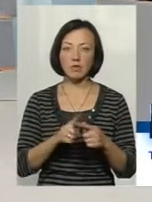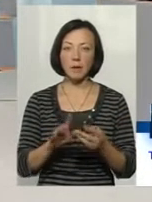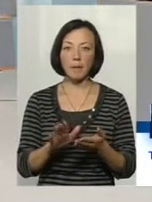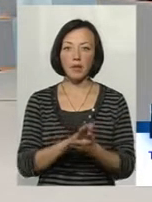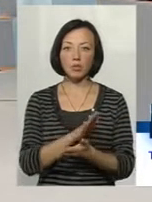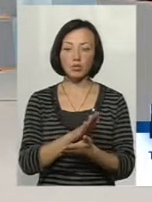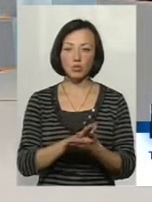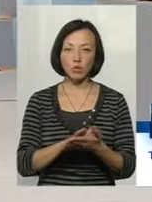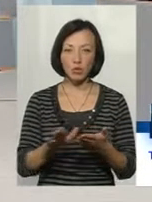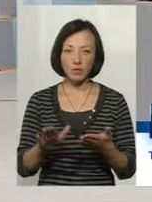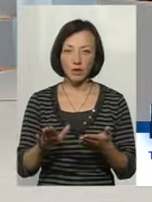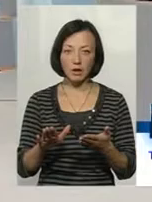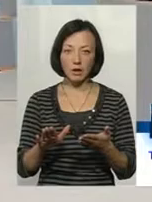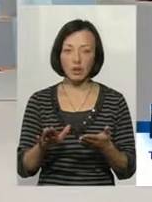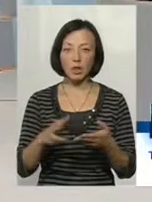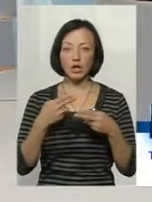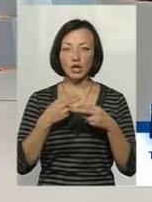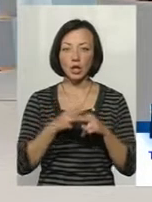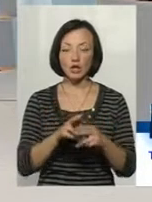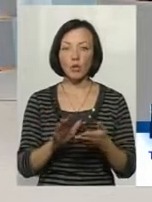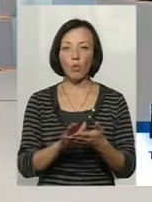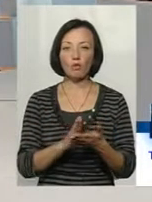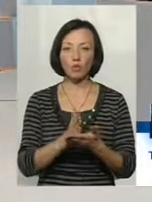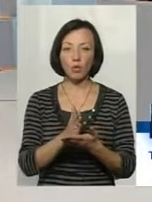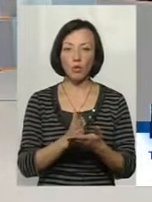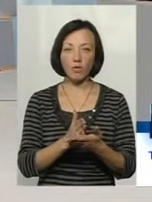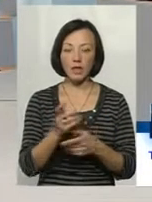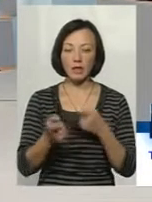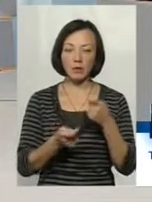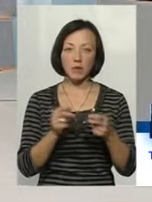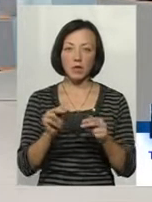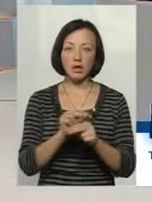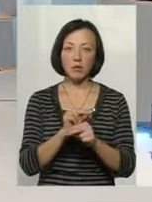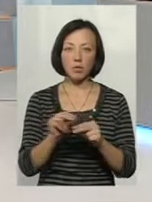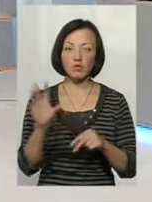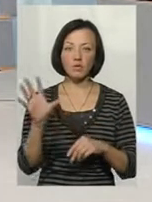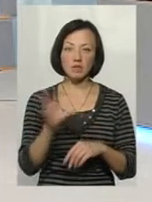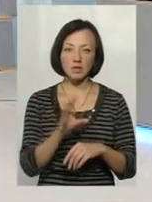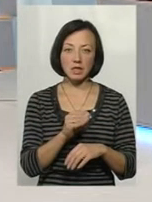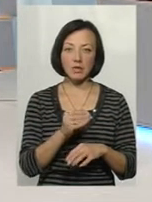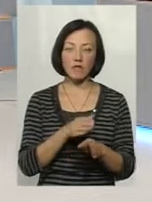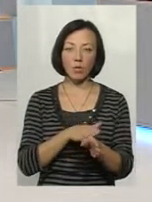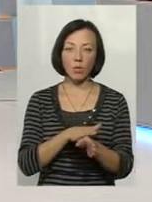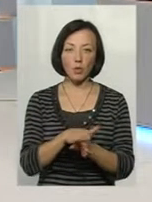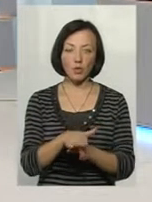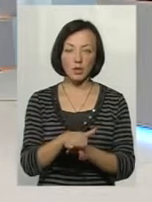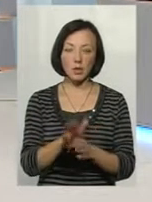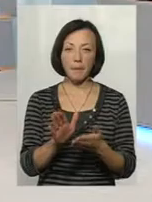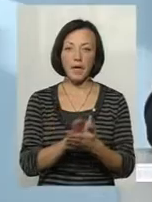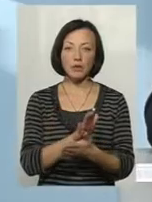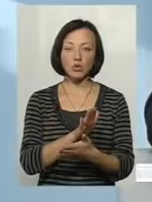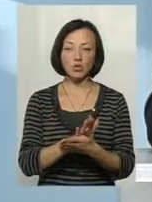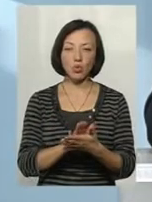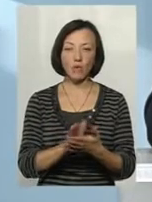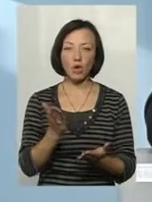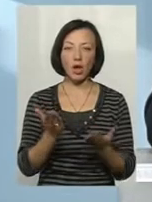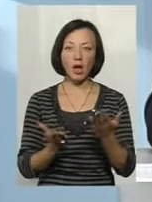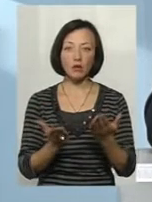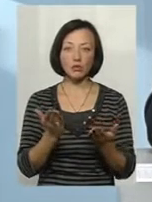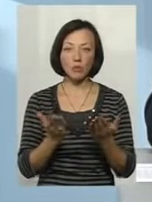безплатне, тобто технічне обслуговування, дрібний ремонт, все виконується безплатно. Якщо